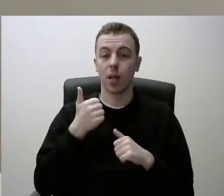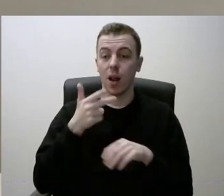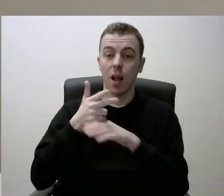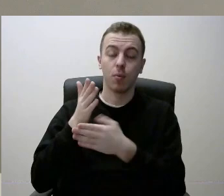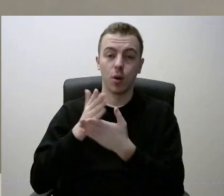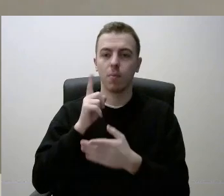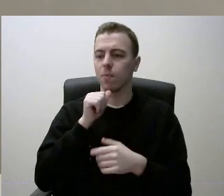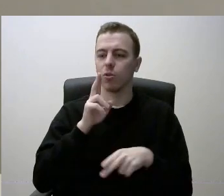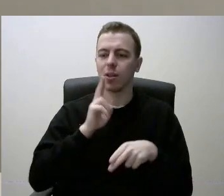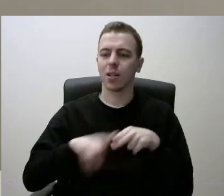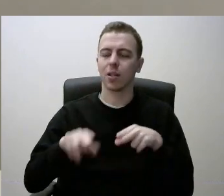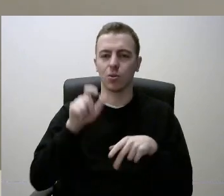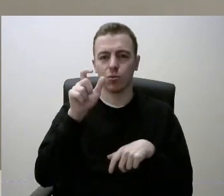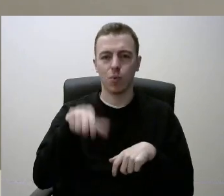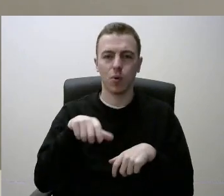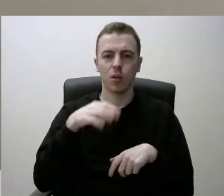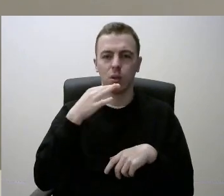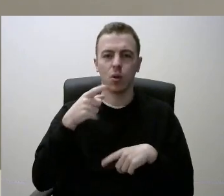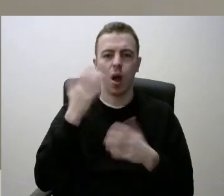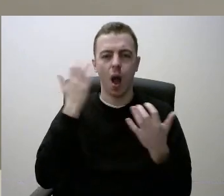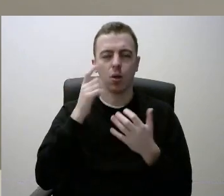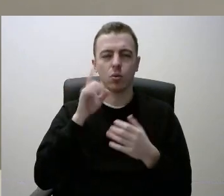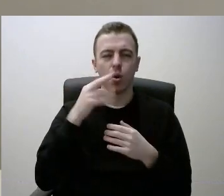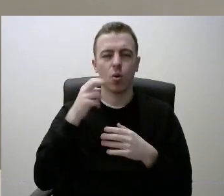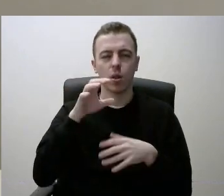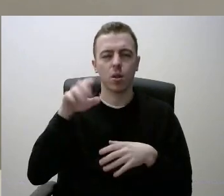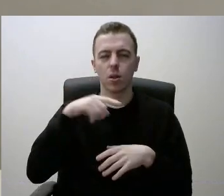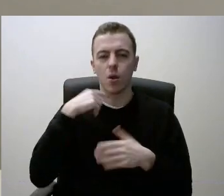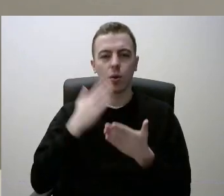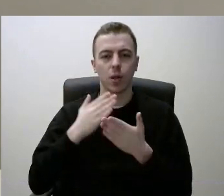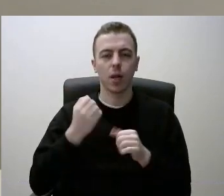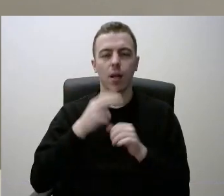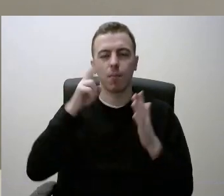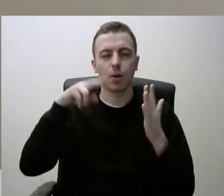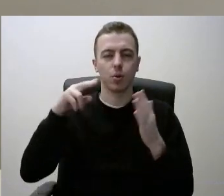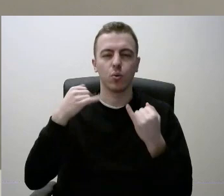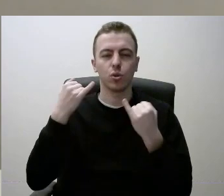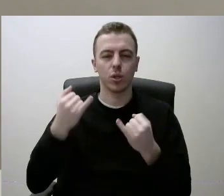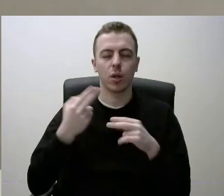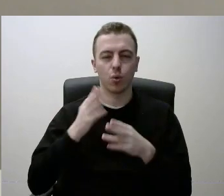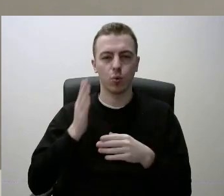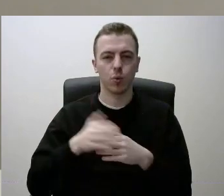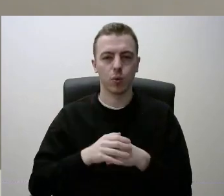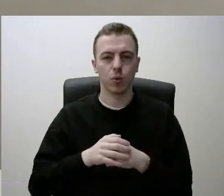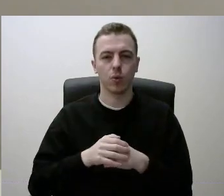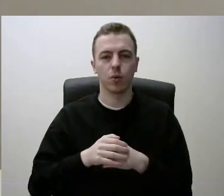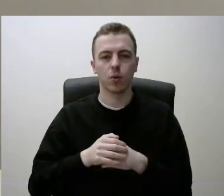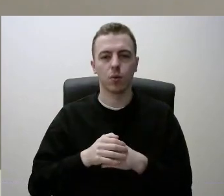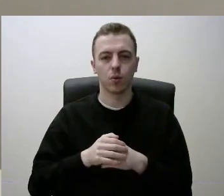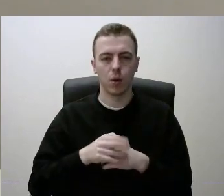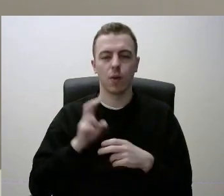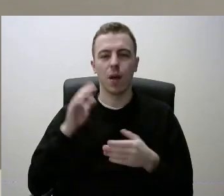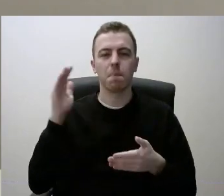atsiranda informacija, kad tų aklųjų zonų yra iš tikrųjų nemažai, tai tą reikia peržiūrėti, užtikrinti, kad tokių nėra, arba yra bent jau kaip įmanoma